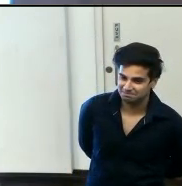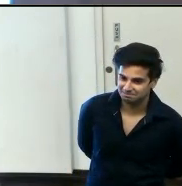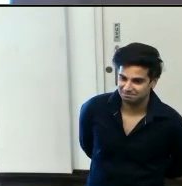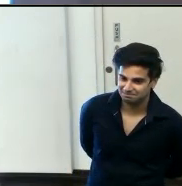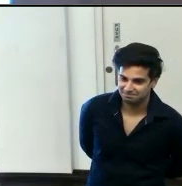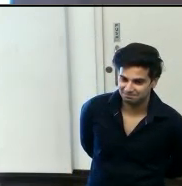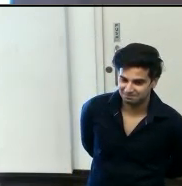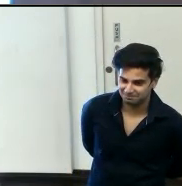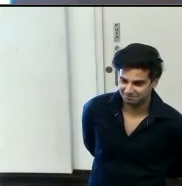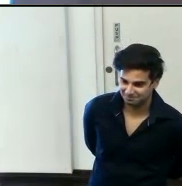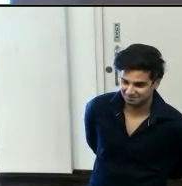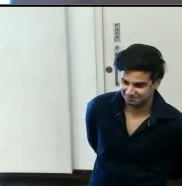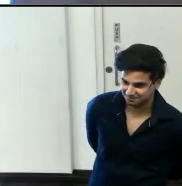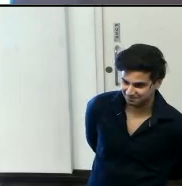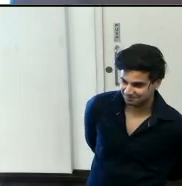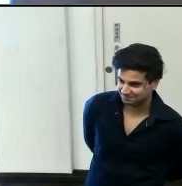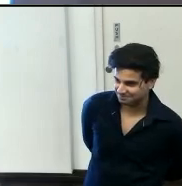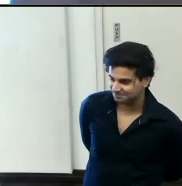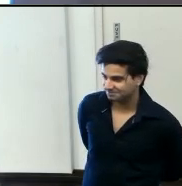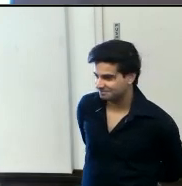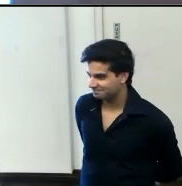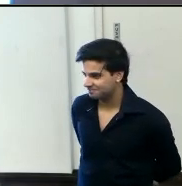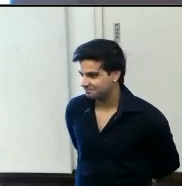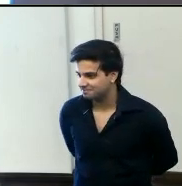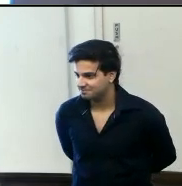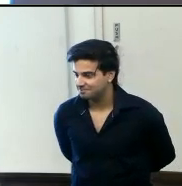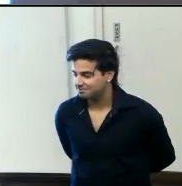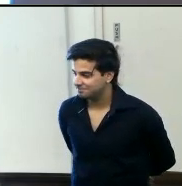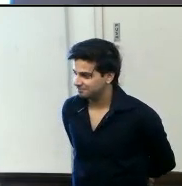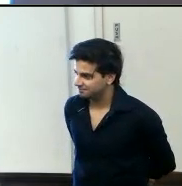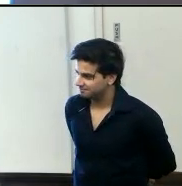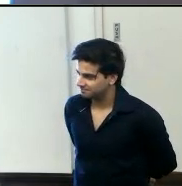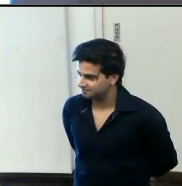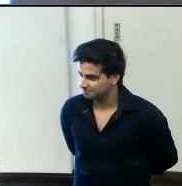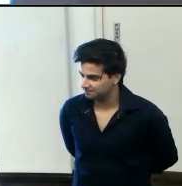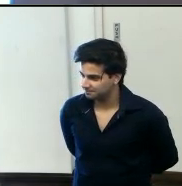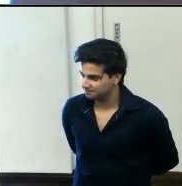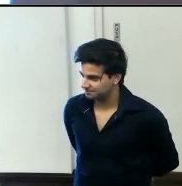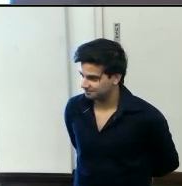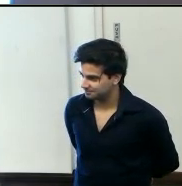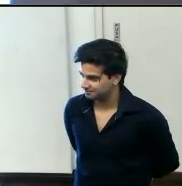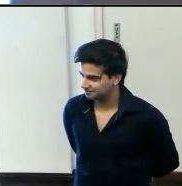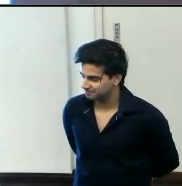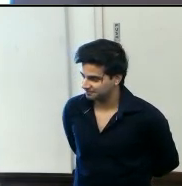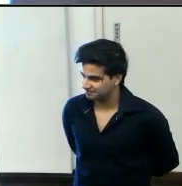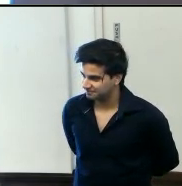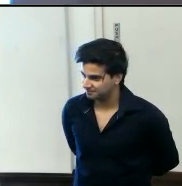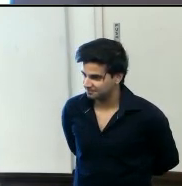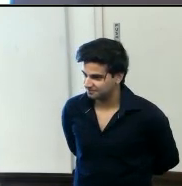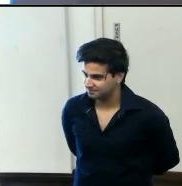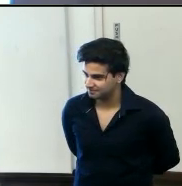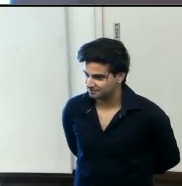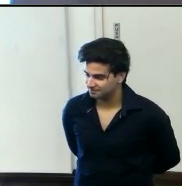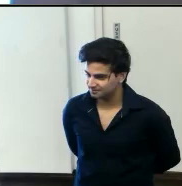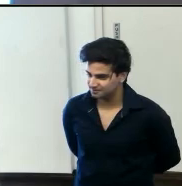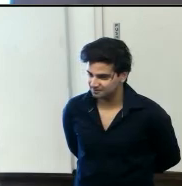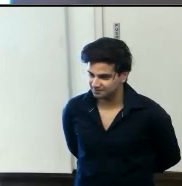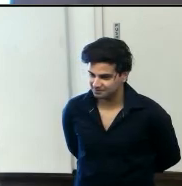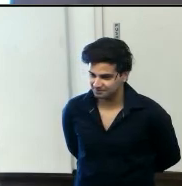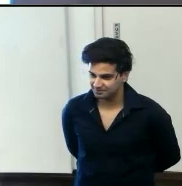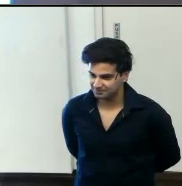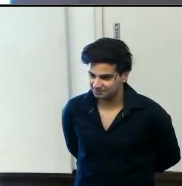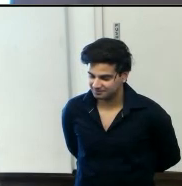ಮತ್ತು ಅದರಲ್ಲಿ ಸ್ವಲ್ಪ ಮಟ್ಟಿಗೆ ಇಲ್ಲಿ ನೋಡು ಇಲ್ಲಿ ಕಮ್ಮಿ ನೋಡು ಆ ಥರ ಒಂದು ಹೈರಾರ್ಕಿ ಕ್ರಿಯೇಟ್ ಮಾಡ್ಬೋದು. ಬಟ್ ಈ ಆರ್ಟಿಸ್ಟ್ ಬುಕ್ಸಲ್ಲಿ ಒಂದು ಆರ್ಗ್ಯುಮೆಂಟ್ ಬಿಲ್ಡ್